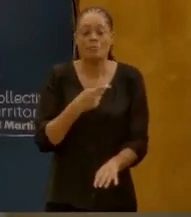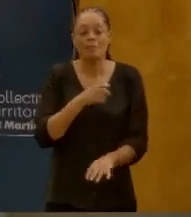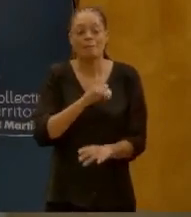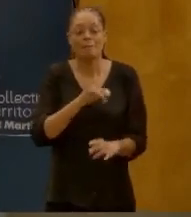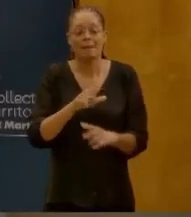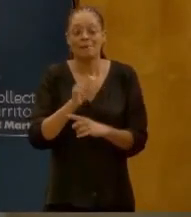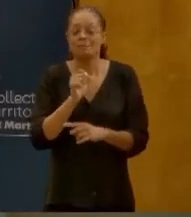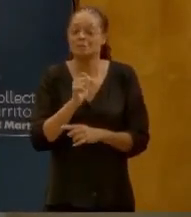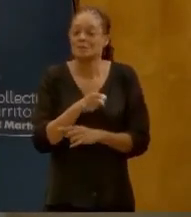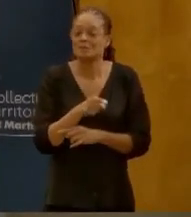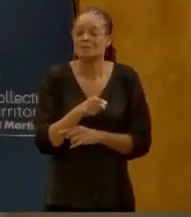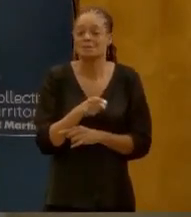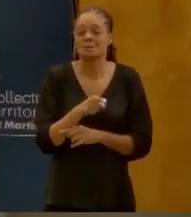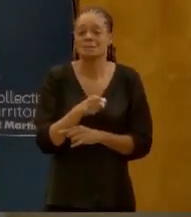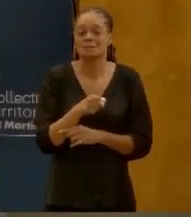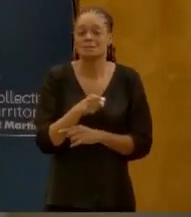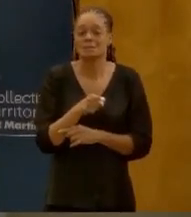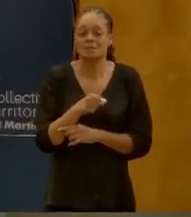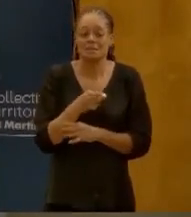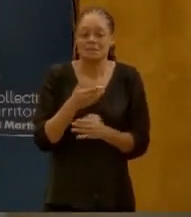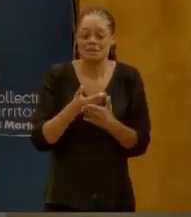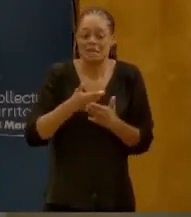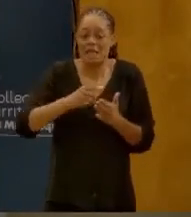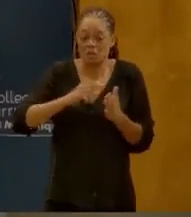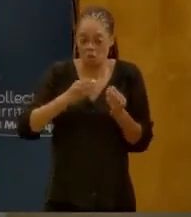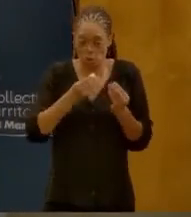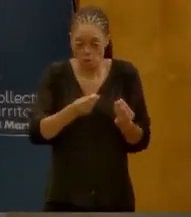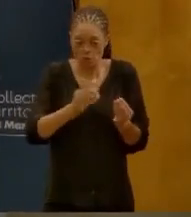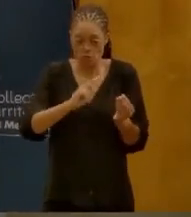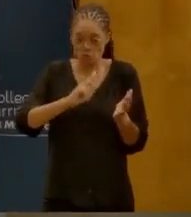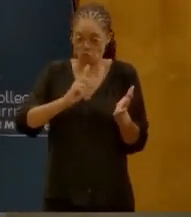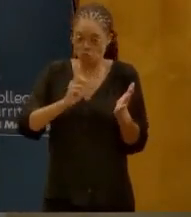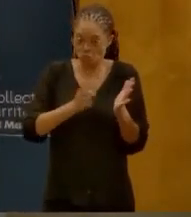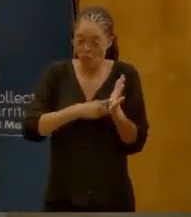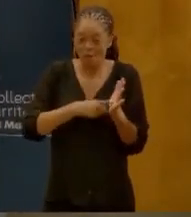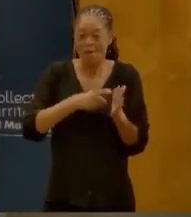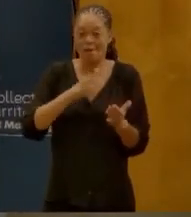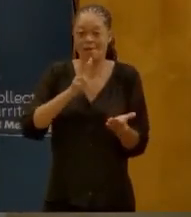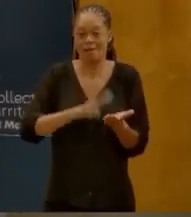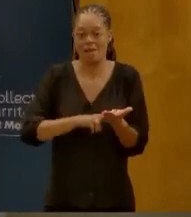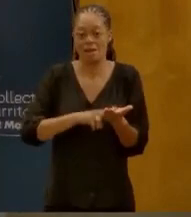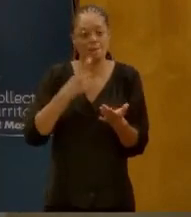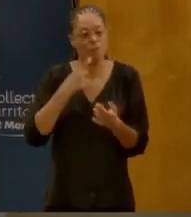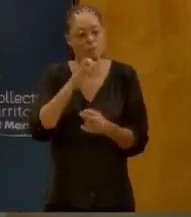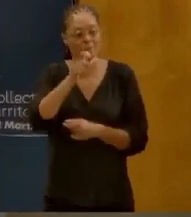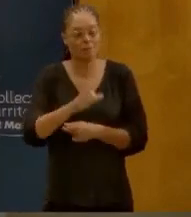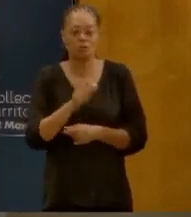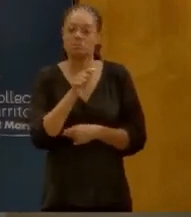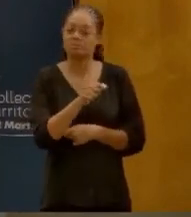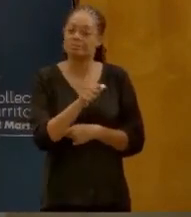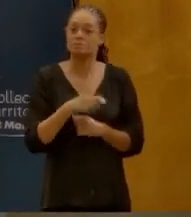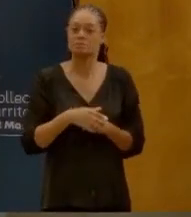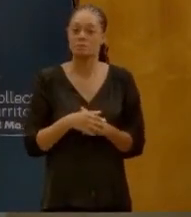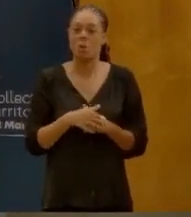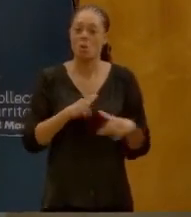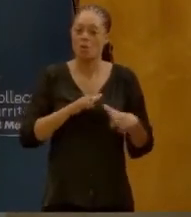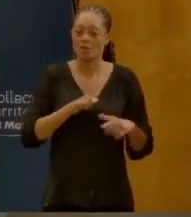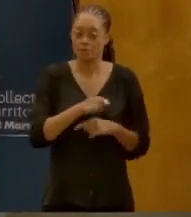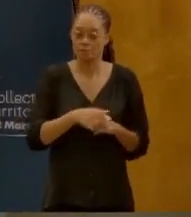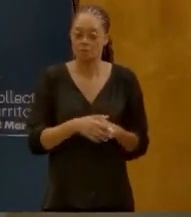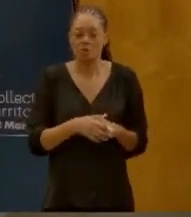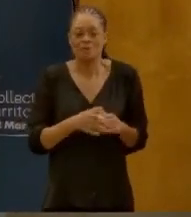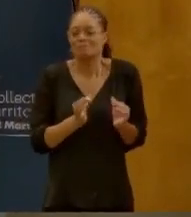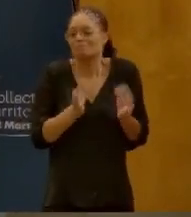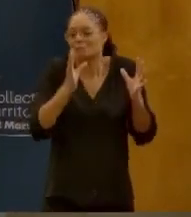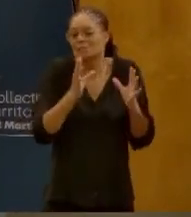on l'a dit, il est dans le rapport, ça confère vraiment un droit réel, en fait, à l'amphithéote, au locataire. Ça veut dire, il est presque comme un